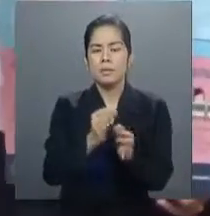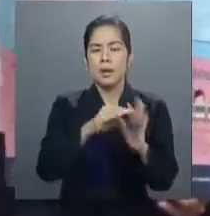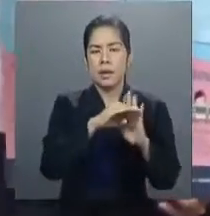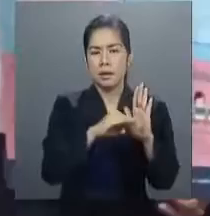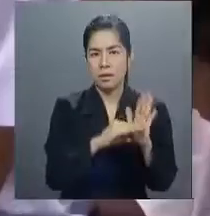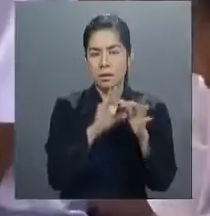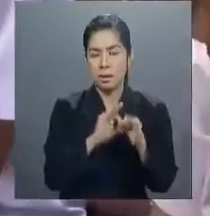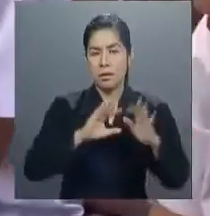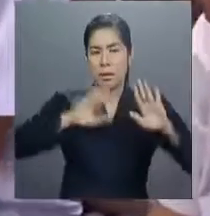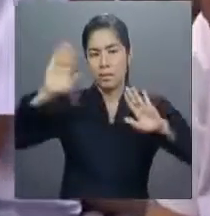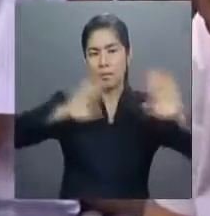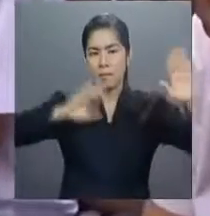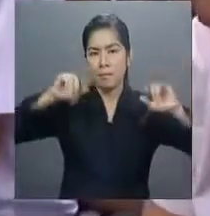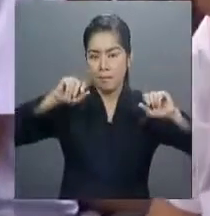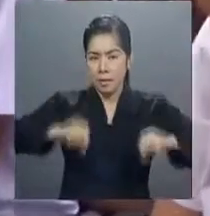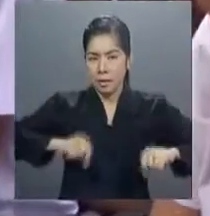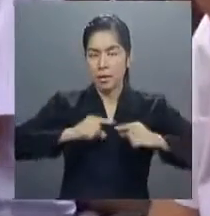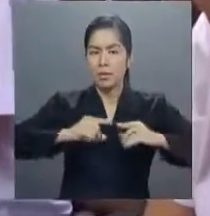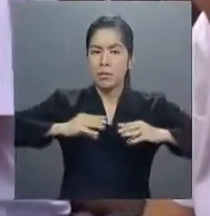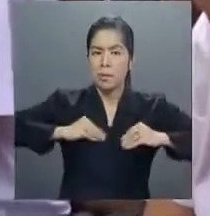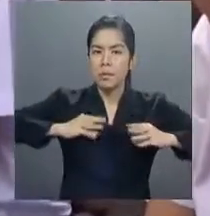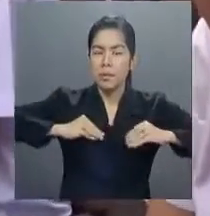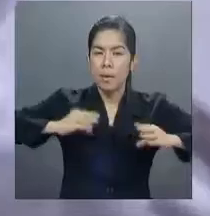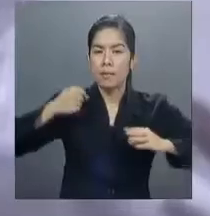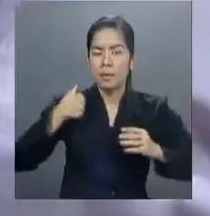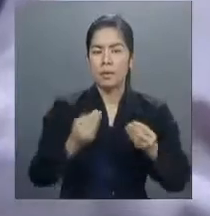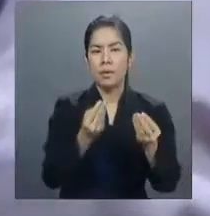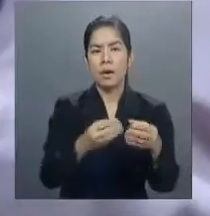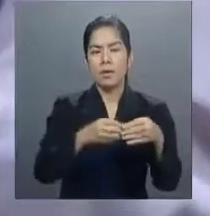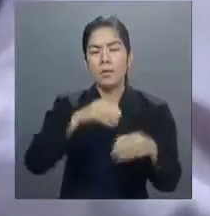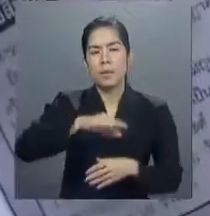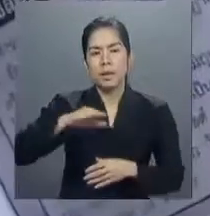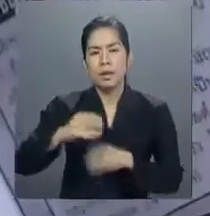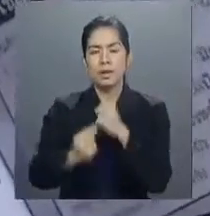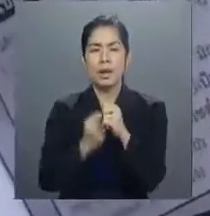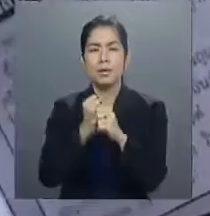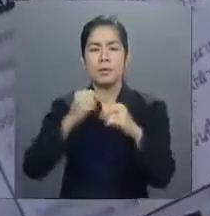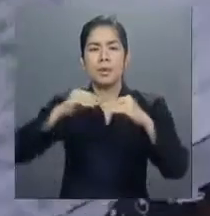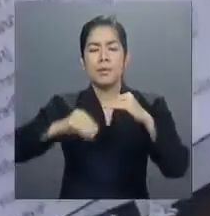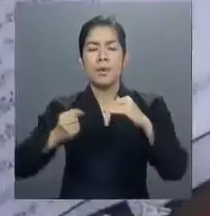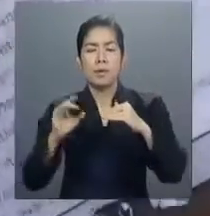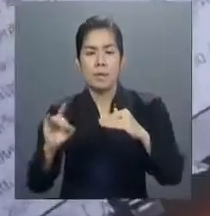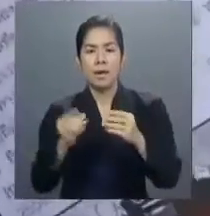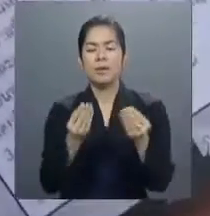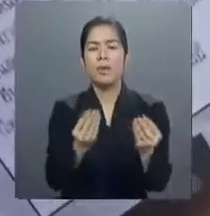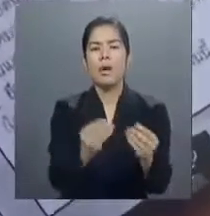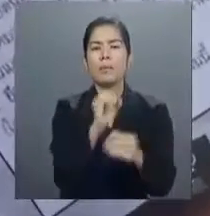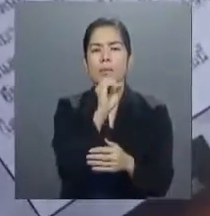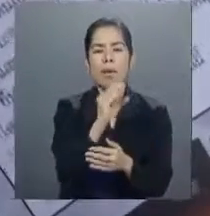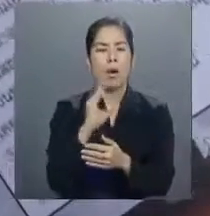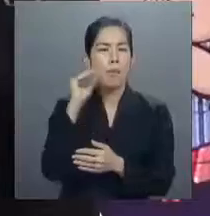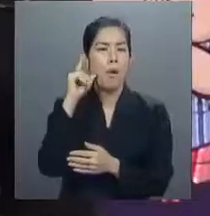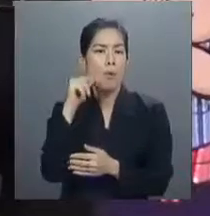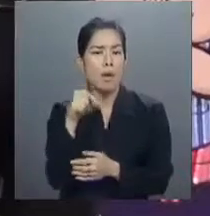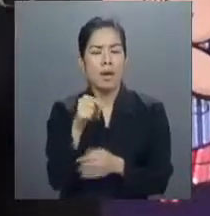ชามติให้นักศึกษาที่มีอายุไม่ต่ำกว่า18ปีให้ไปบอกกับพ่อแม่ผู้ปกครองถึงความสำคัญในการ